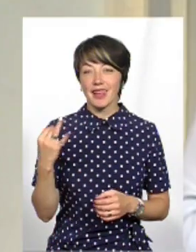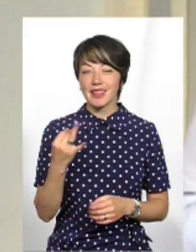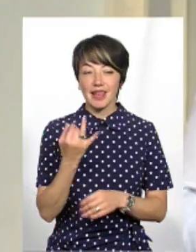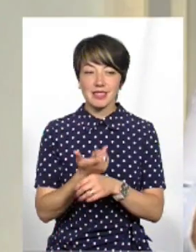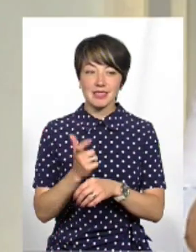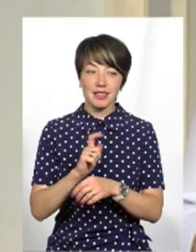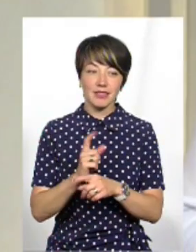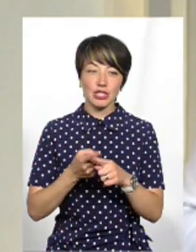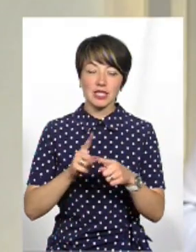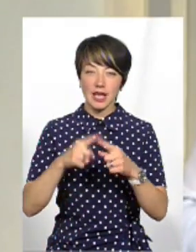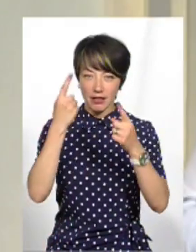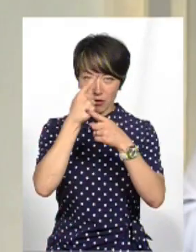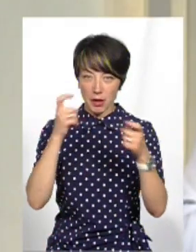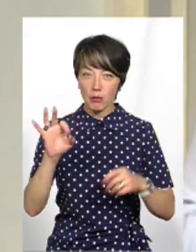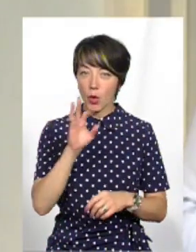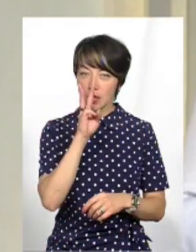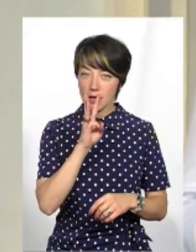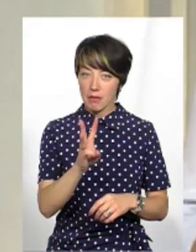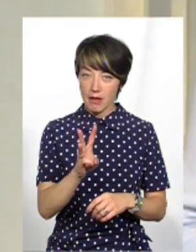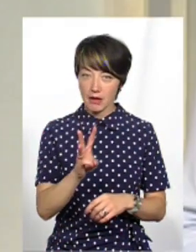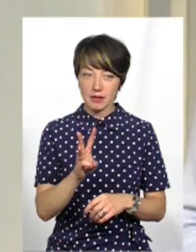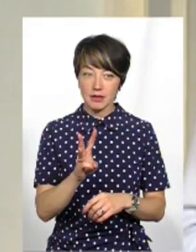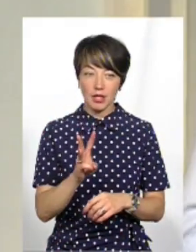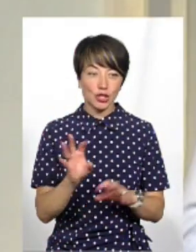Найцікавіше – це інформація про заробітні плати, яка